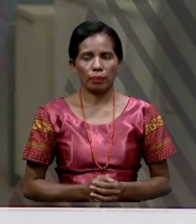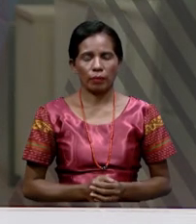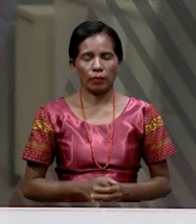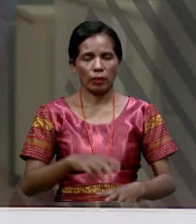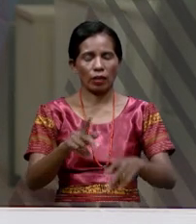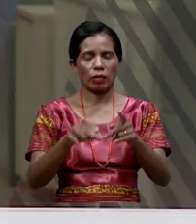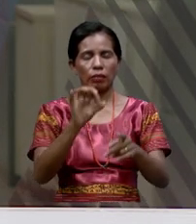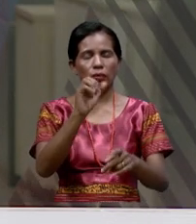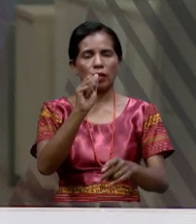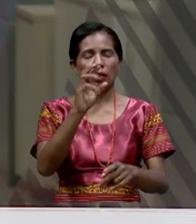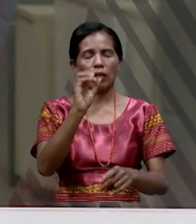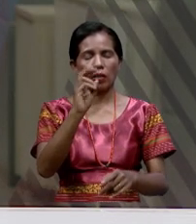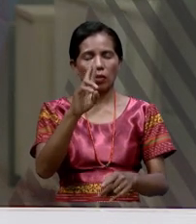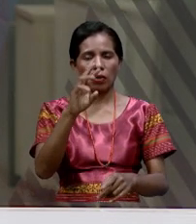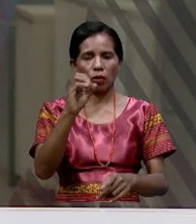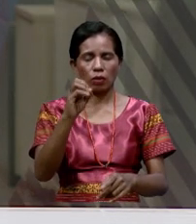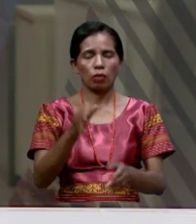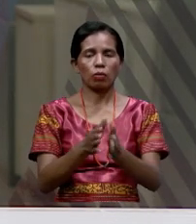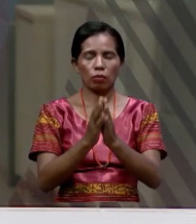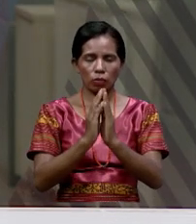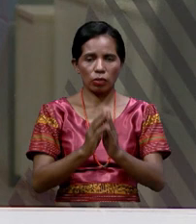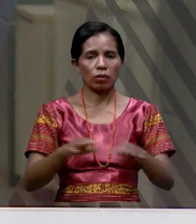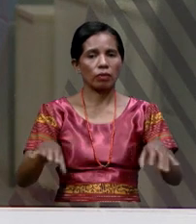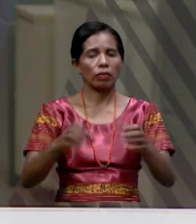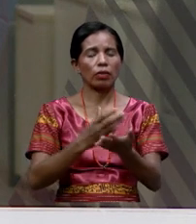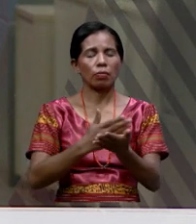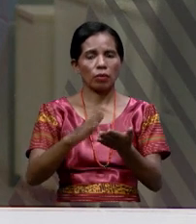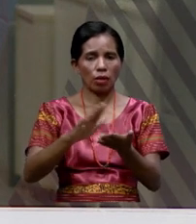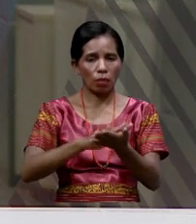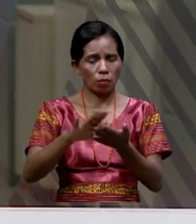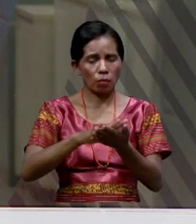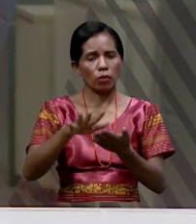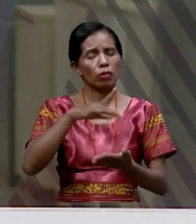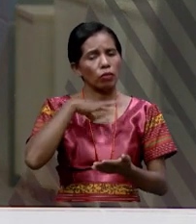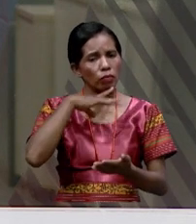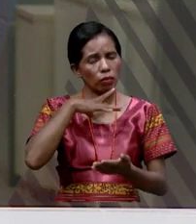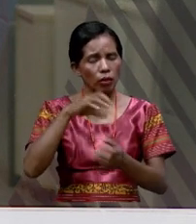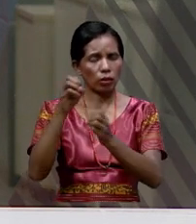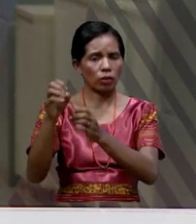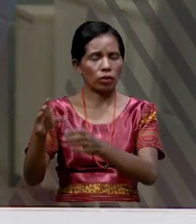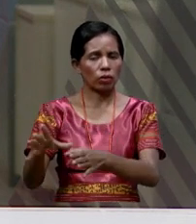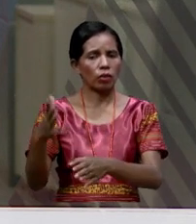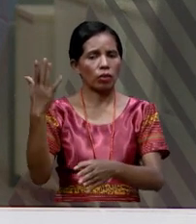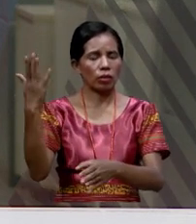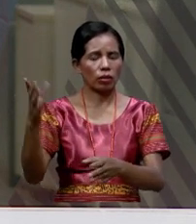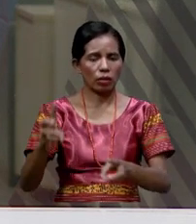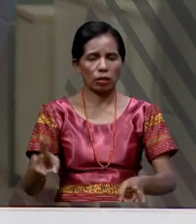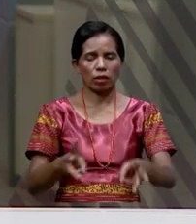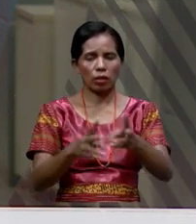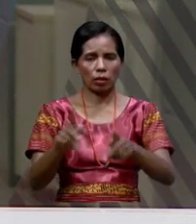Comunidade farol huso serviço saneamento município de Ili atuamos lixo nebe namkari iha estrada